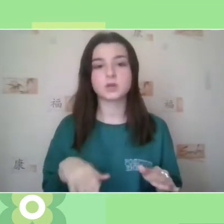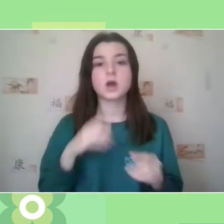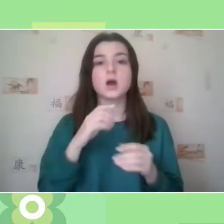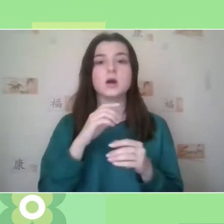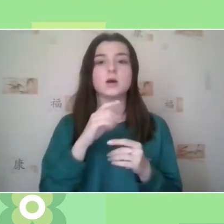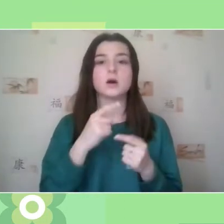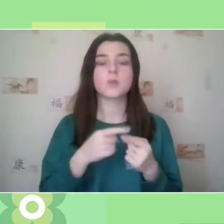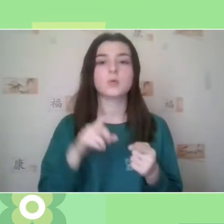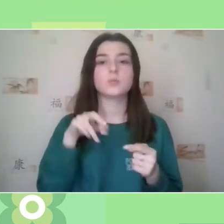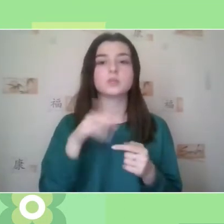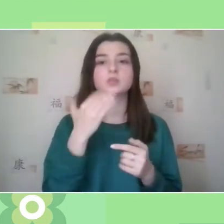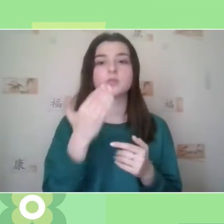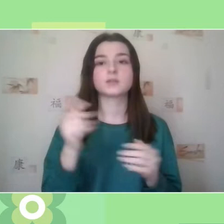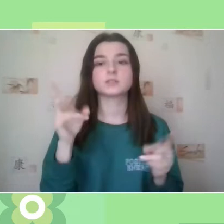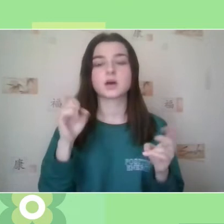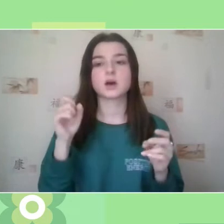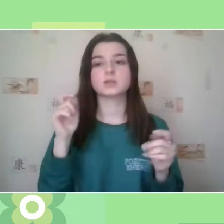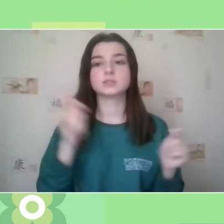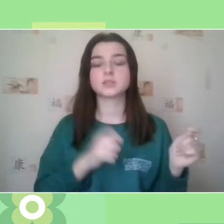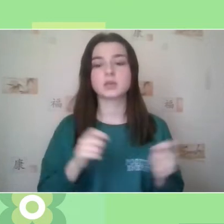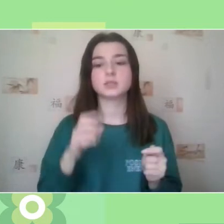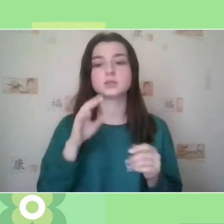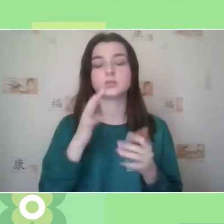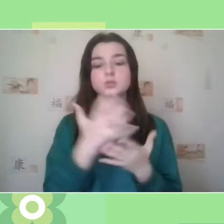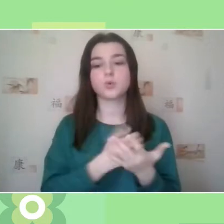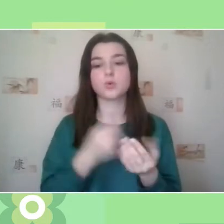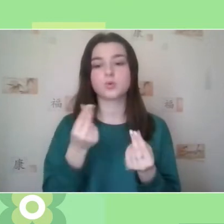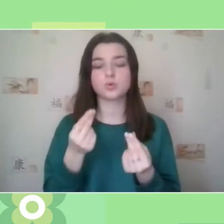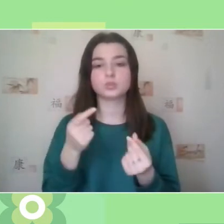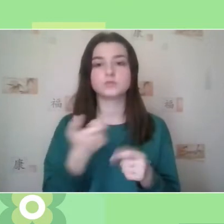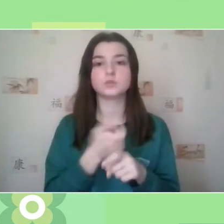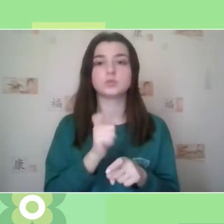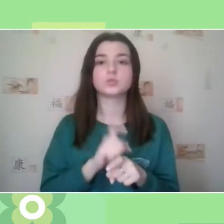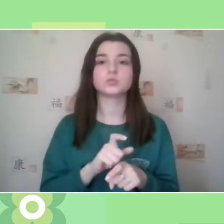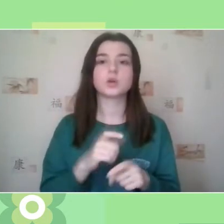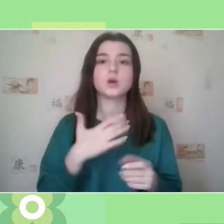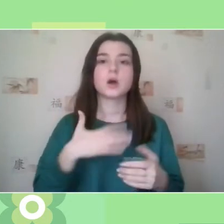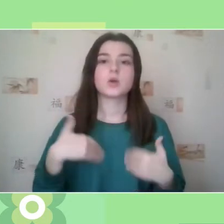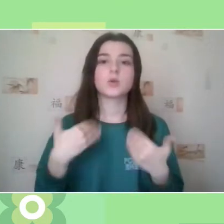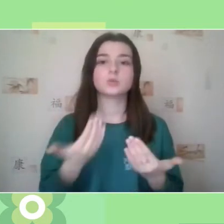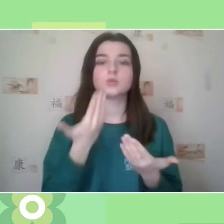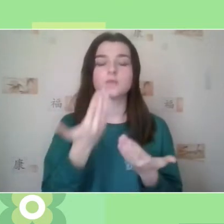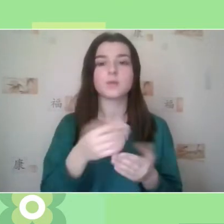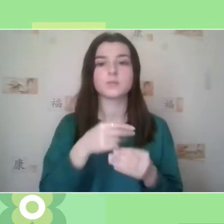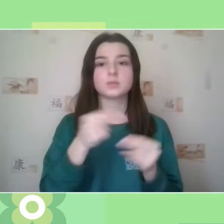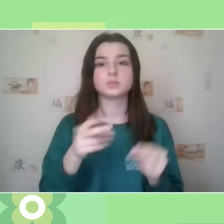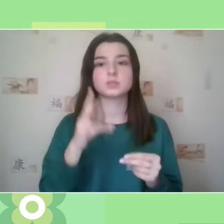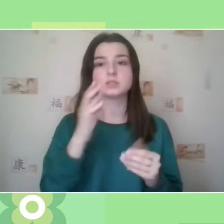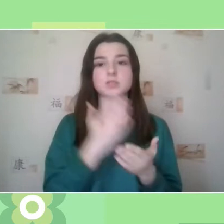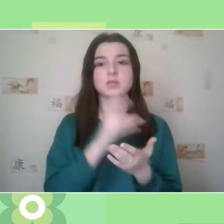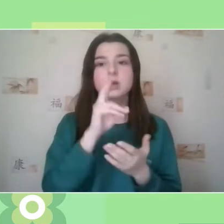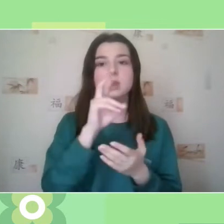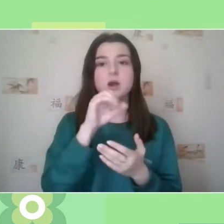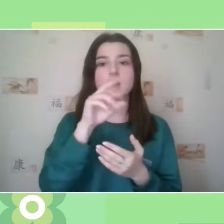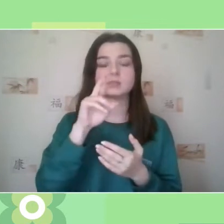до вас на захід по збору коштів. Я дуже рекомендую підписатися, у нас в Кропивницькому є така пані Катя